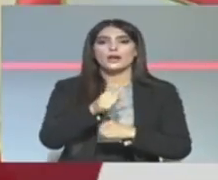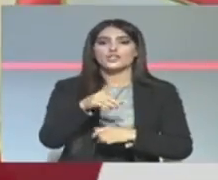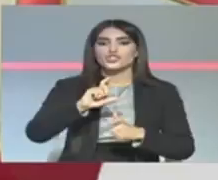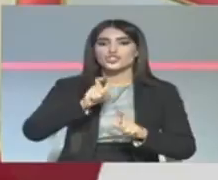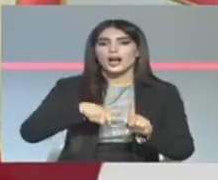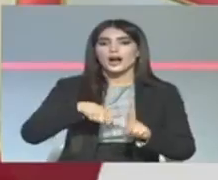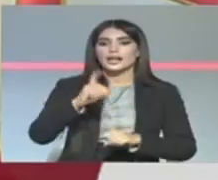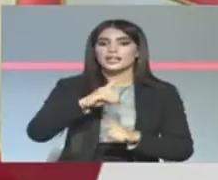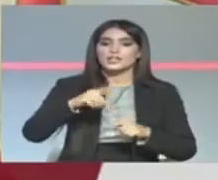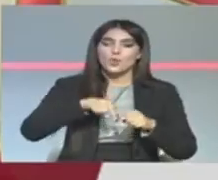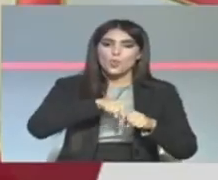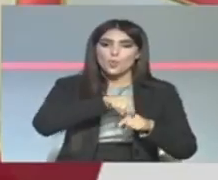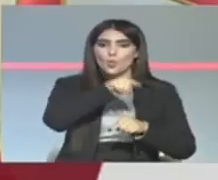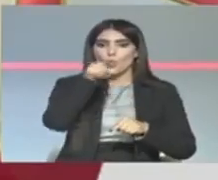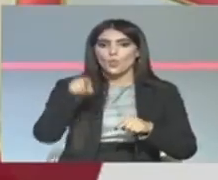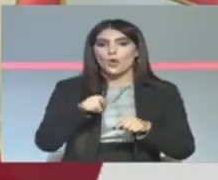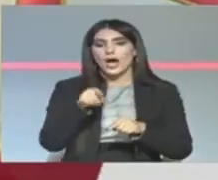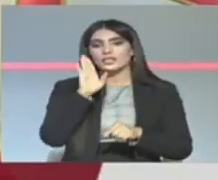وتتواصل